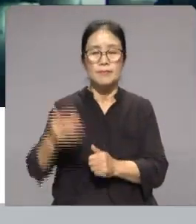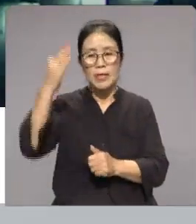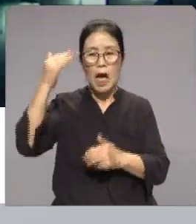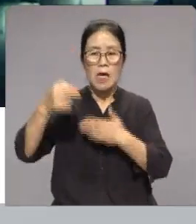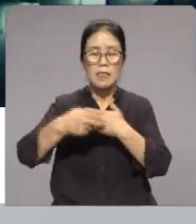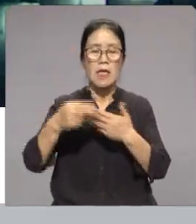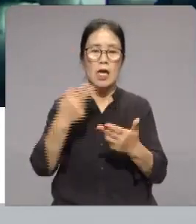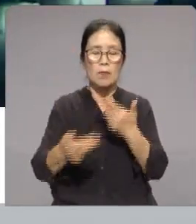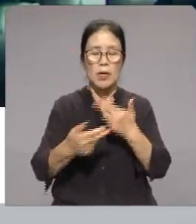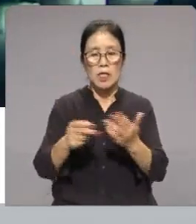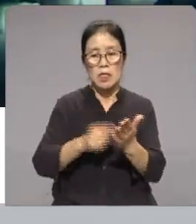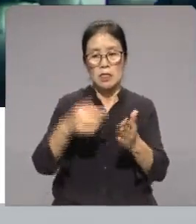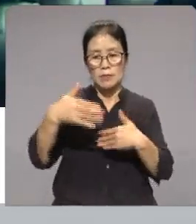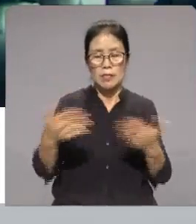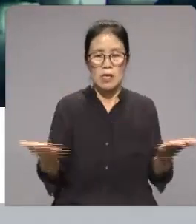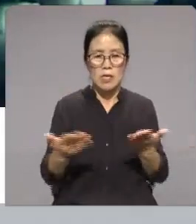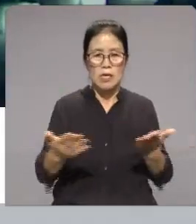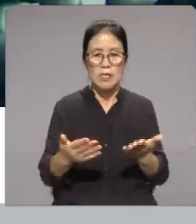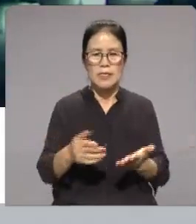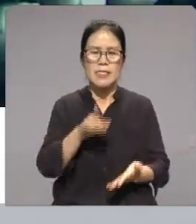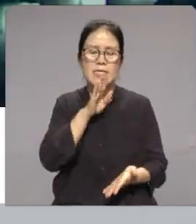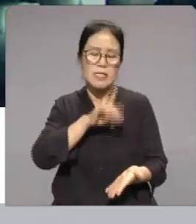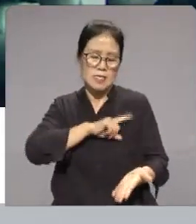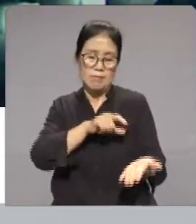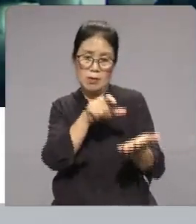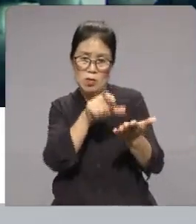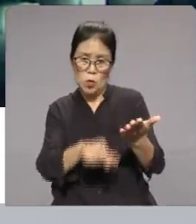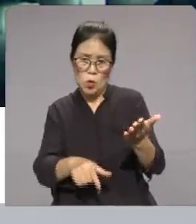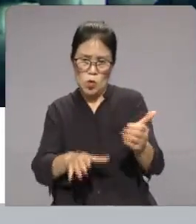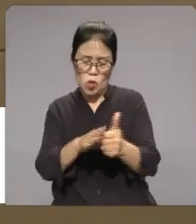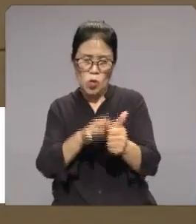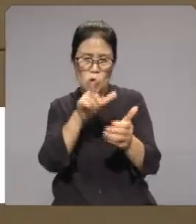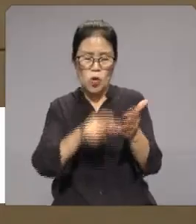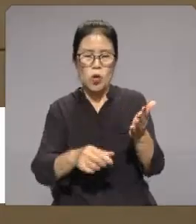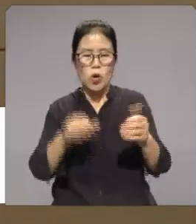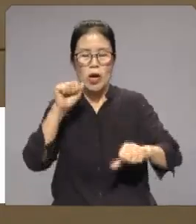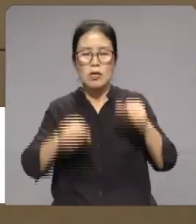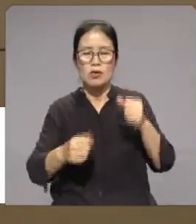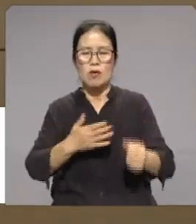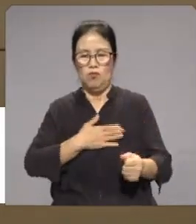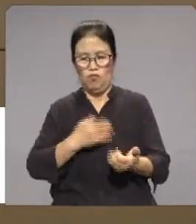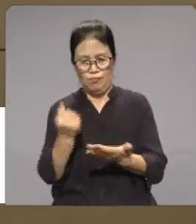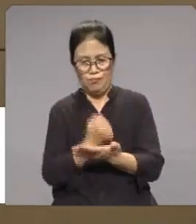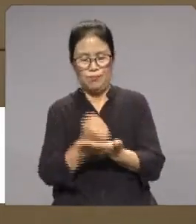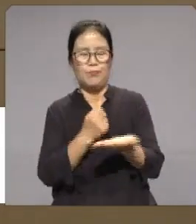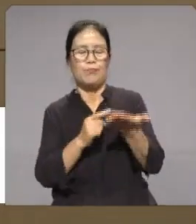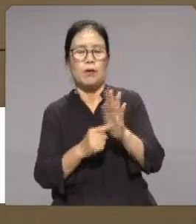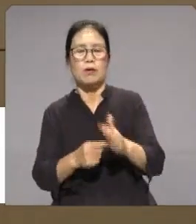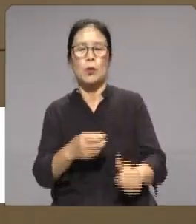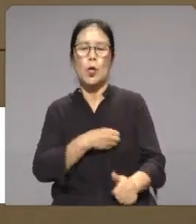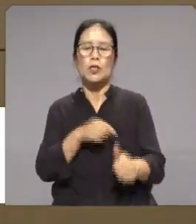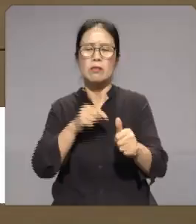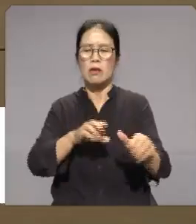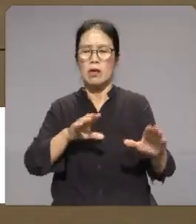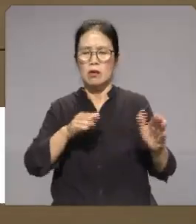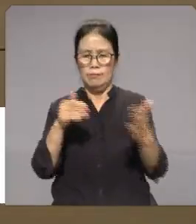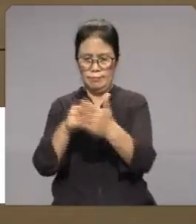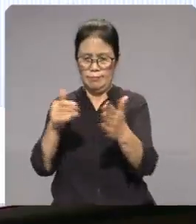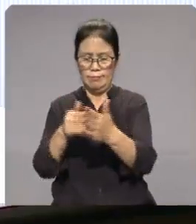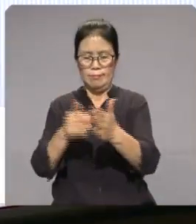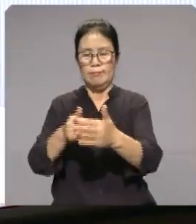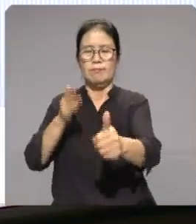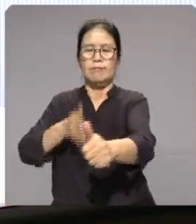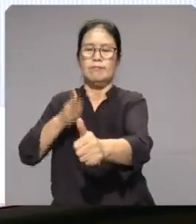대한의사협회는 응급실에서 근무하는 의사의 실명을 공개한 블랙리스트 유포 행위에 유감을 표명하며 회원들에게 중단할 것을